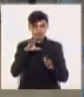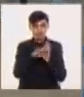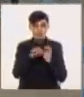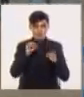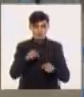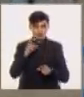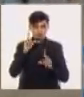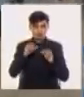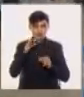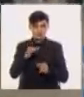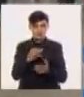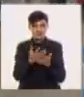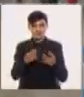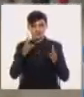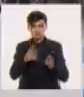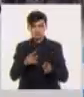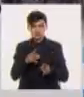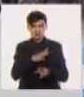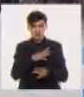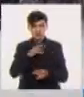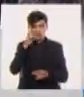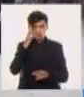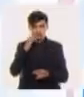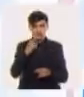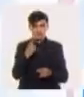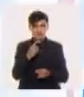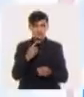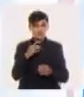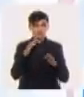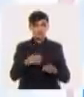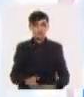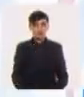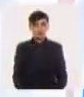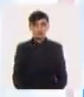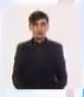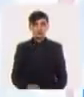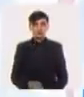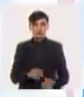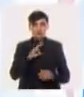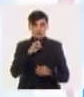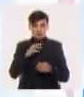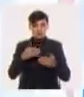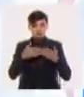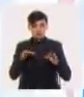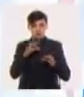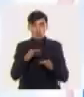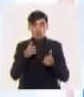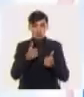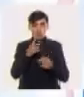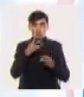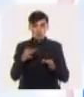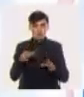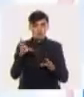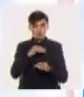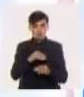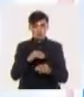десятку наиболее пострадавших от коронавируса государств. Ну что ж, Наталья, снятие ограничений – это хорошо, но все